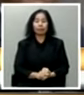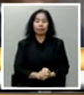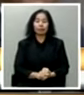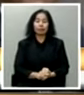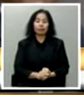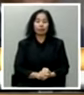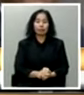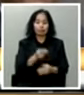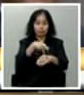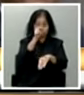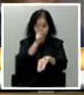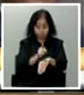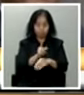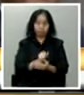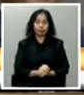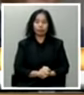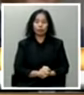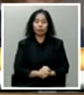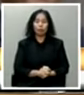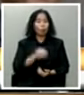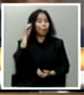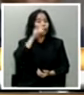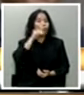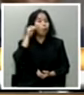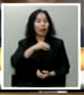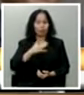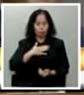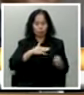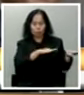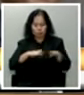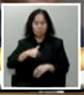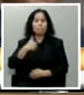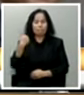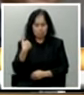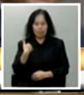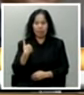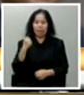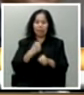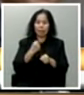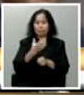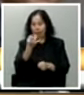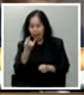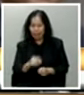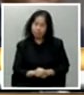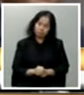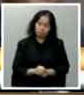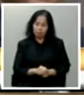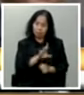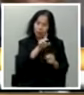ท่านท่านครับทุกครั้งเนี่ยพวกผมก็เตรียมการตลอดครับว่าเราจะทำใช้ข้อ85ดีห